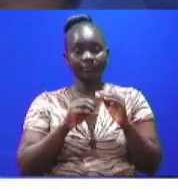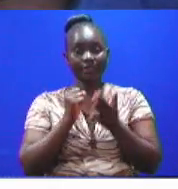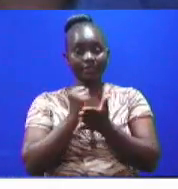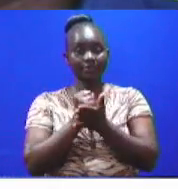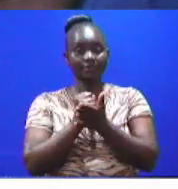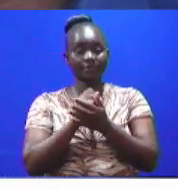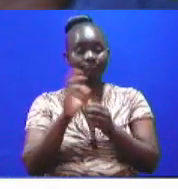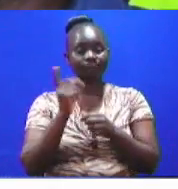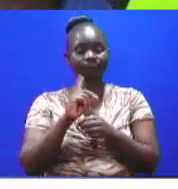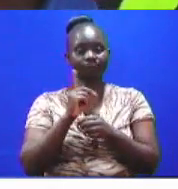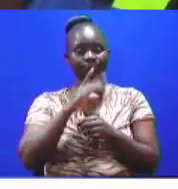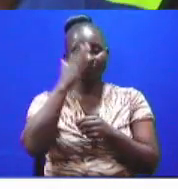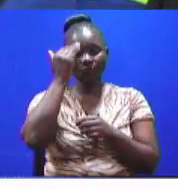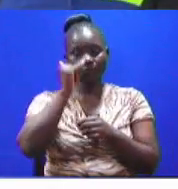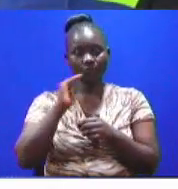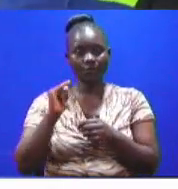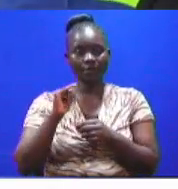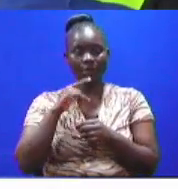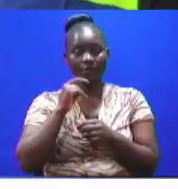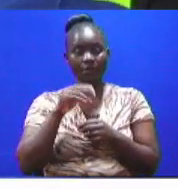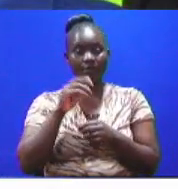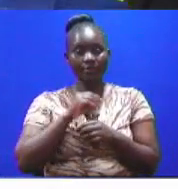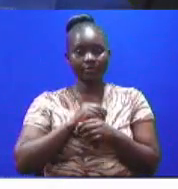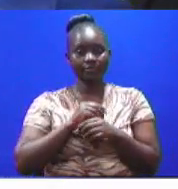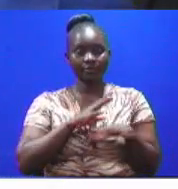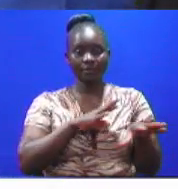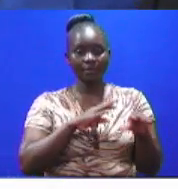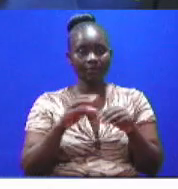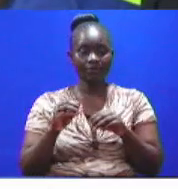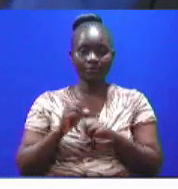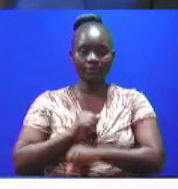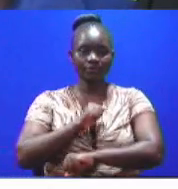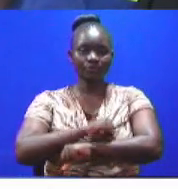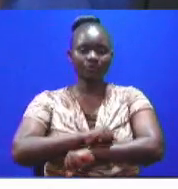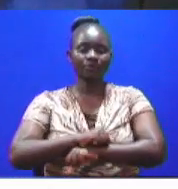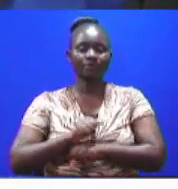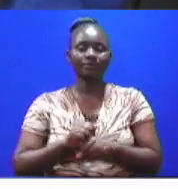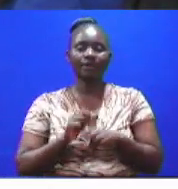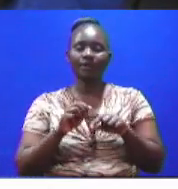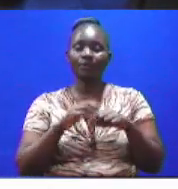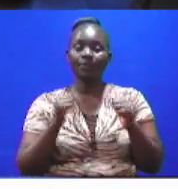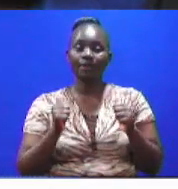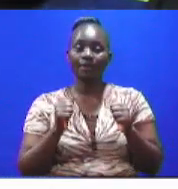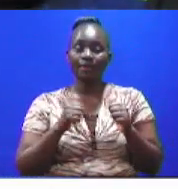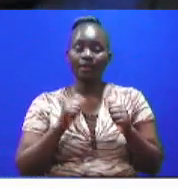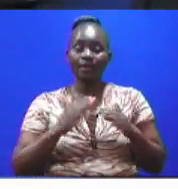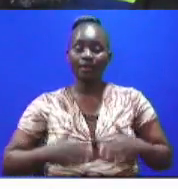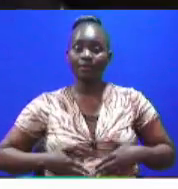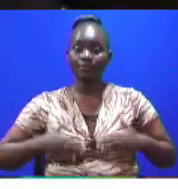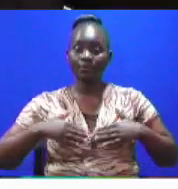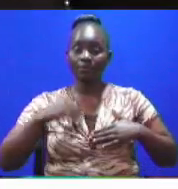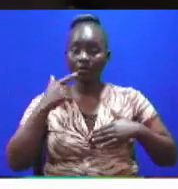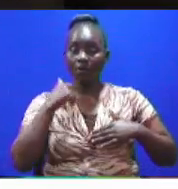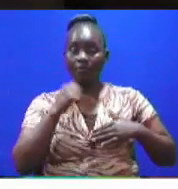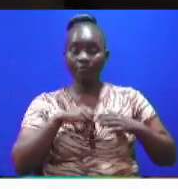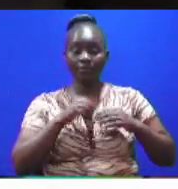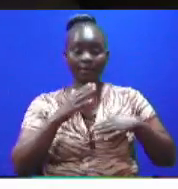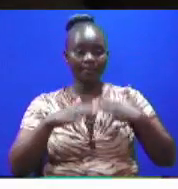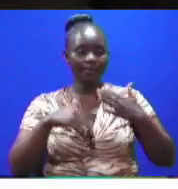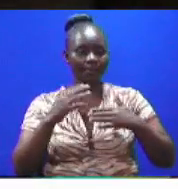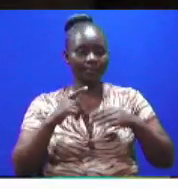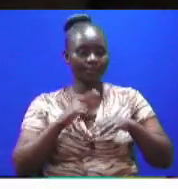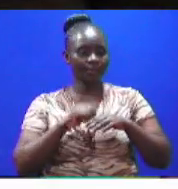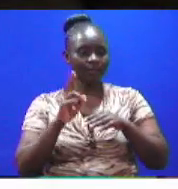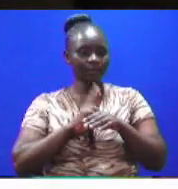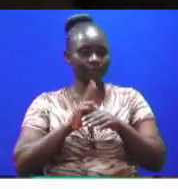Ase ngencho. Aba na wali. Ntota getebele ni chikuru. Baraba kima. Na mwanto odebuwe sikuwe piki piki ura. Nyoleka nesa chinde. Oko yusi mwana